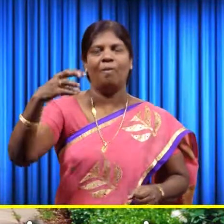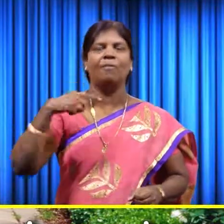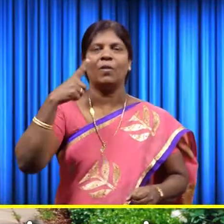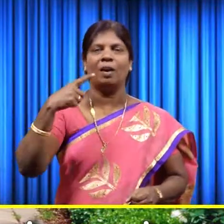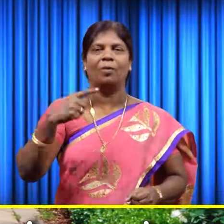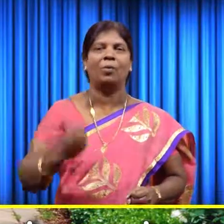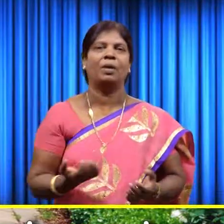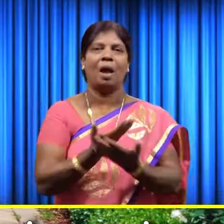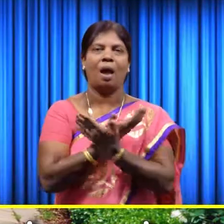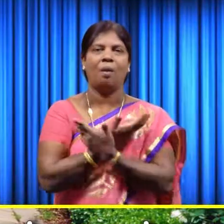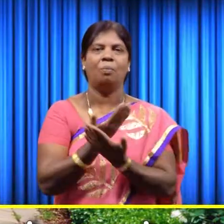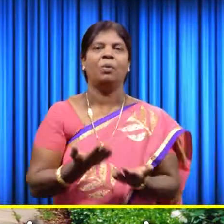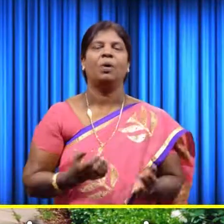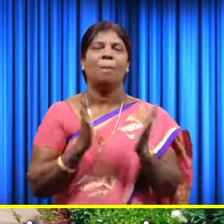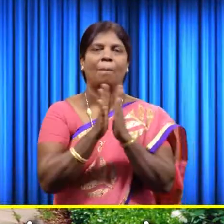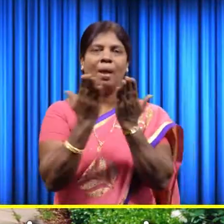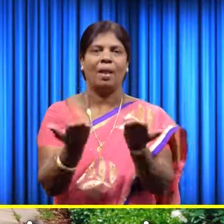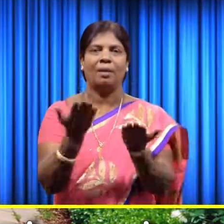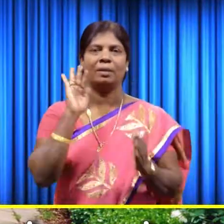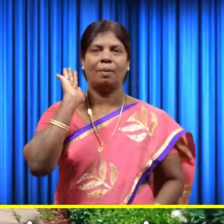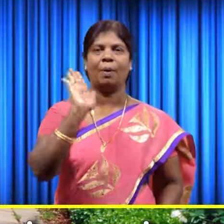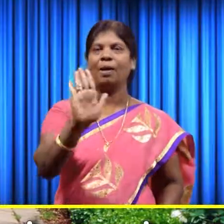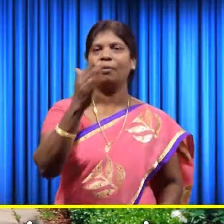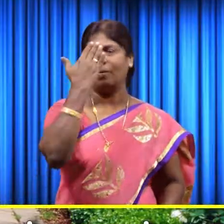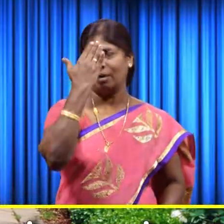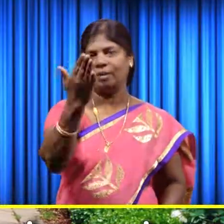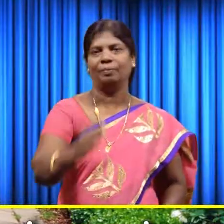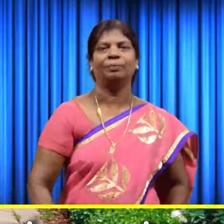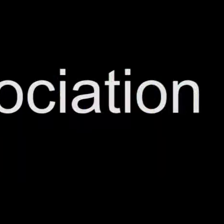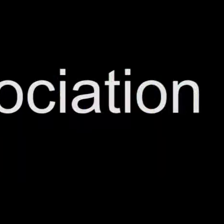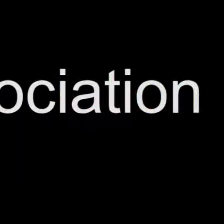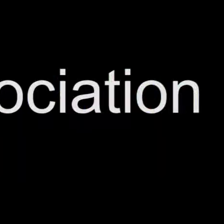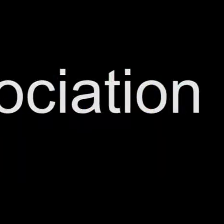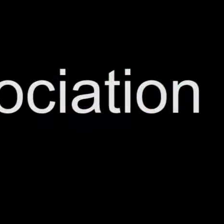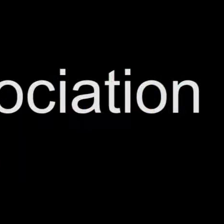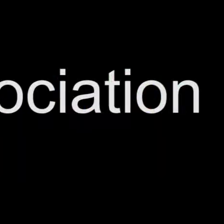வாழ்வும் இயக்கம் மற்றும் அன்பு மலர் ஊழியங்கள் சார்பாக உங்களுக்கு எங்கள் வாழ்த்துக்கள். வணக்கம்.